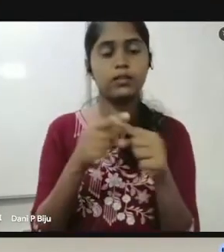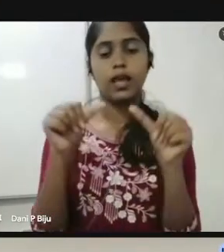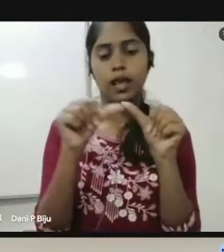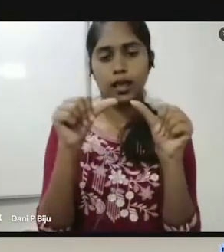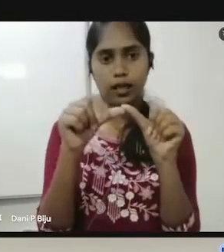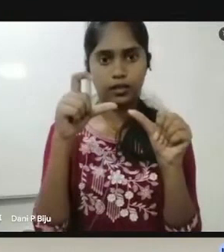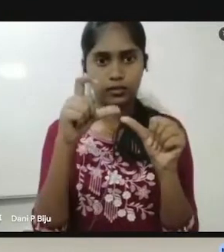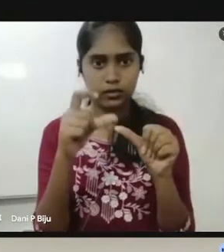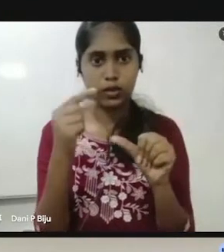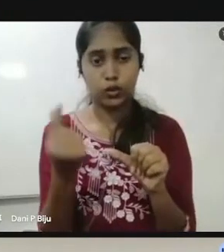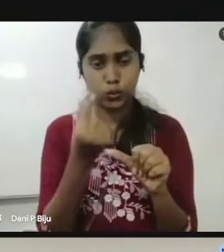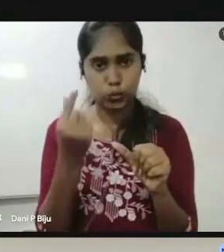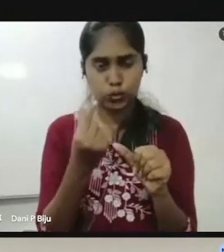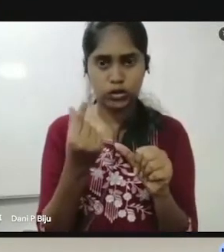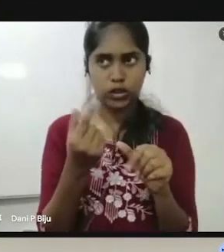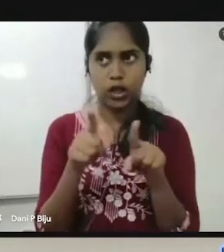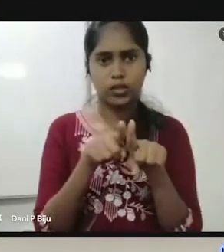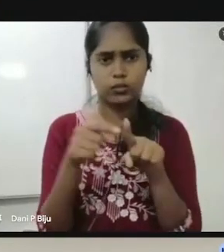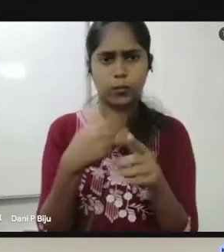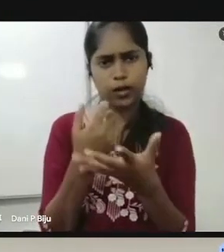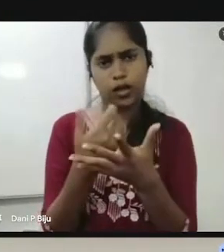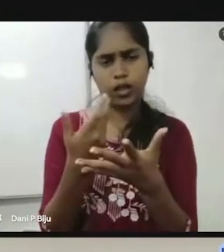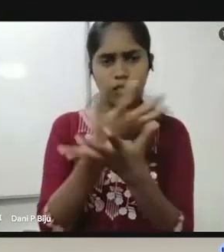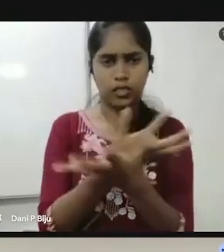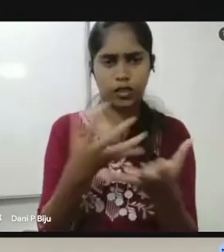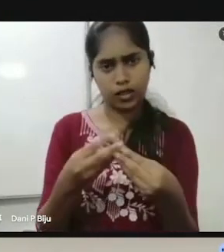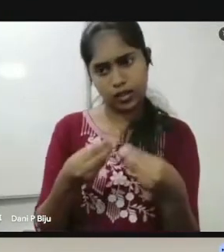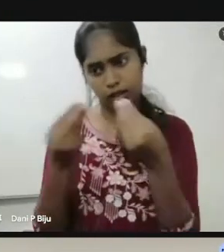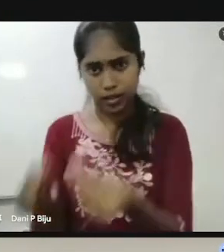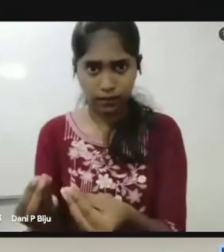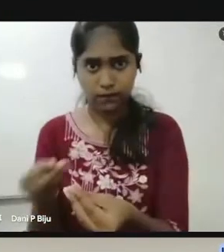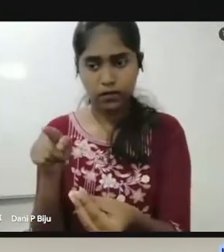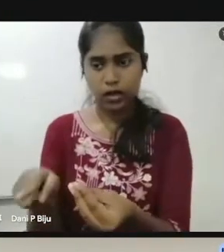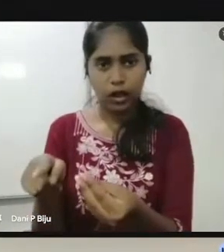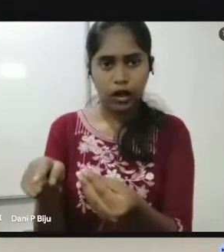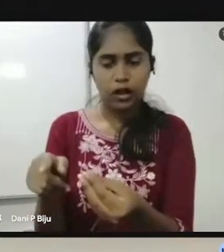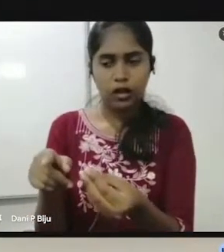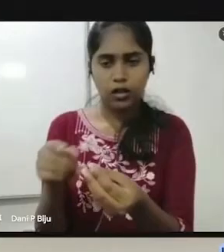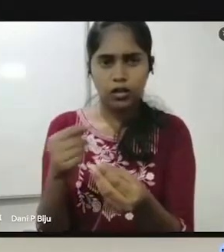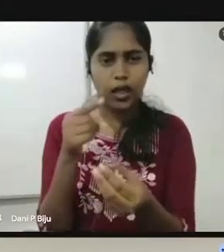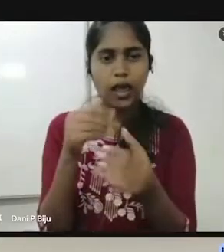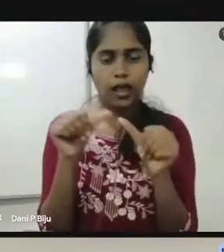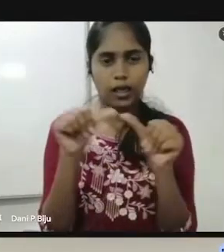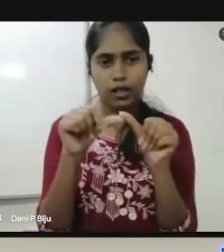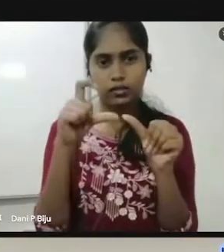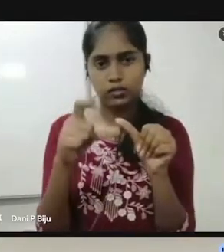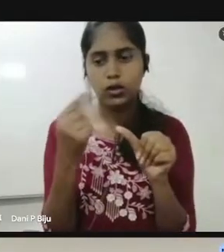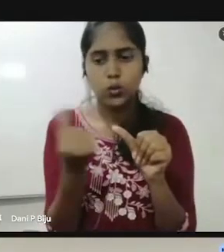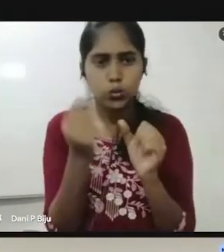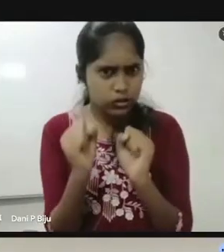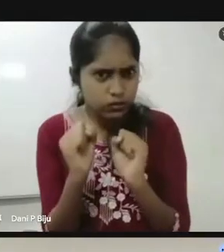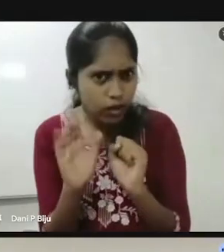എന്തെങ്കിലും ബാരിയേഴ്സ് അല്ലെങ്കിൽ തടസ്സമായിട്ട് നിൽക്കുന്ന എന്തെങ്കിലും ഉണ്ടോ? തടസ്സം എന്ന് പറയുമ്പോൾ ചിലപ്പം ഇപ്പൊ ഞാനൊരു ഹൈ ടെക്നോളജി ഒരു ഡിവൈസ് ആണ്